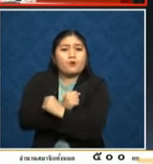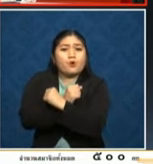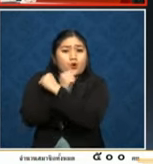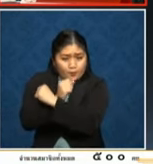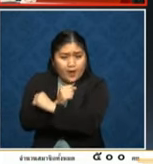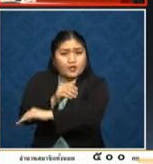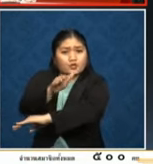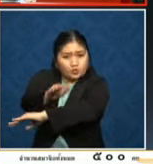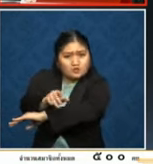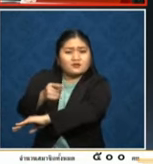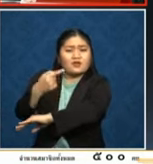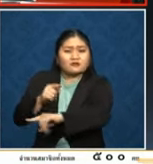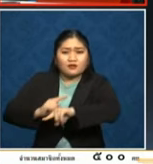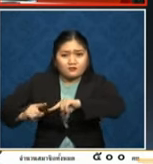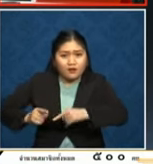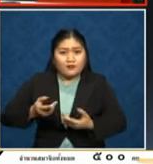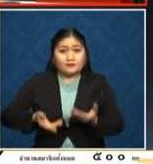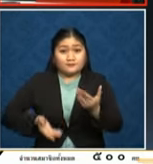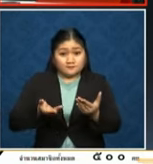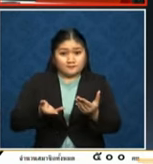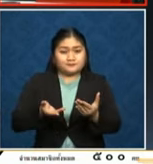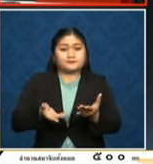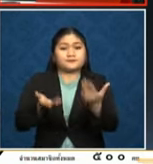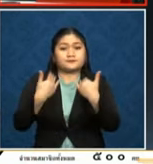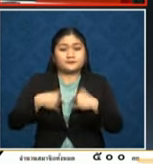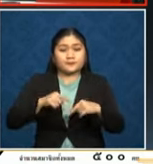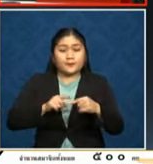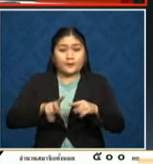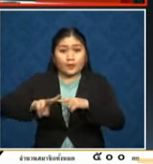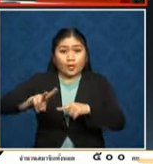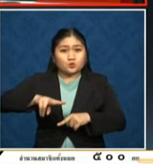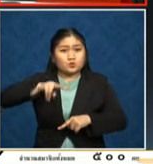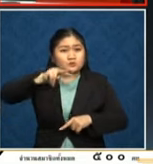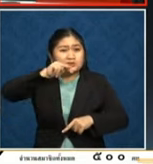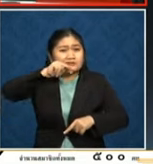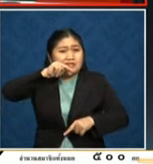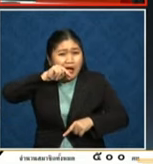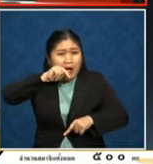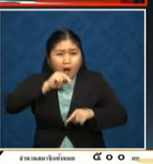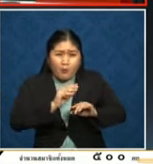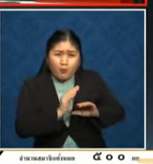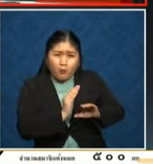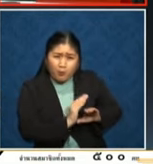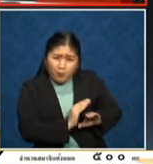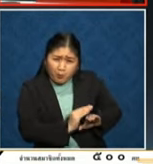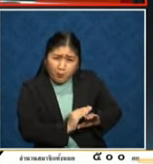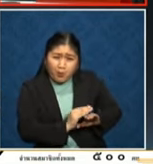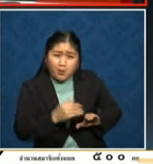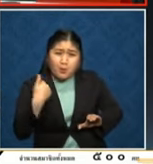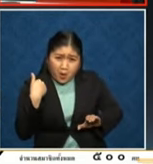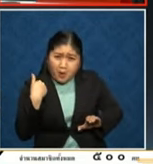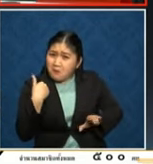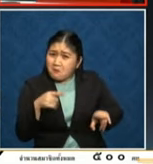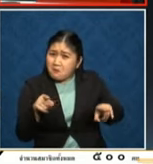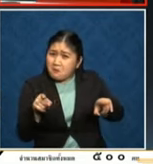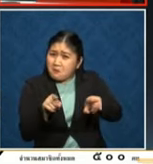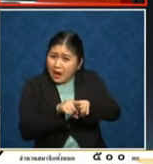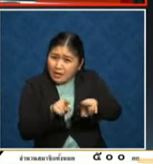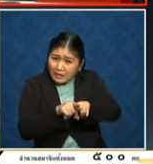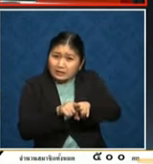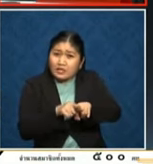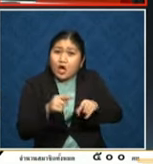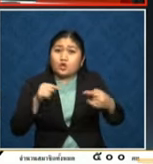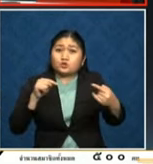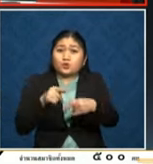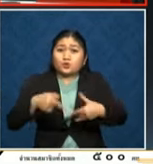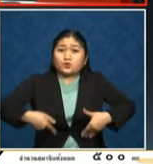ถนนนี้ด้วยนะครับเรื่องที่2ครับท่านประธานครับเป็นเรื่องของน้ำขังจุดเดียวกันครับท่านประธานครับเป็นจุดของถนน